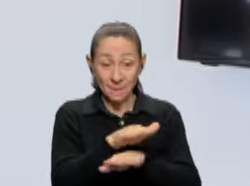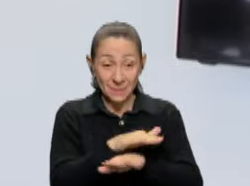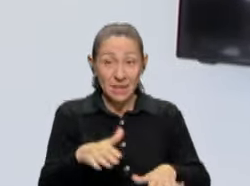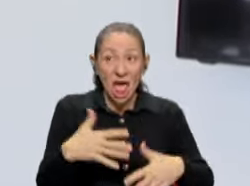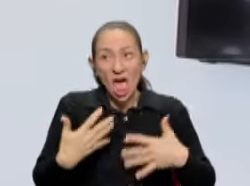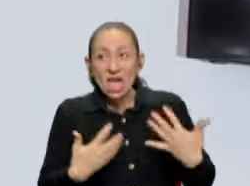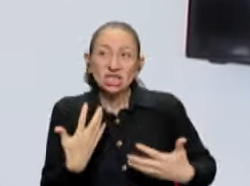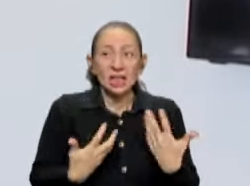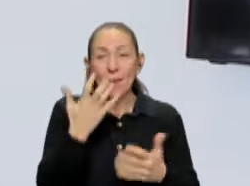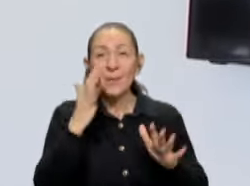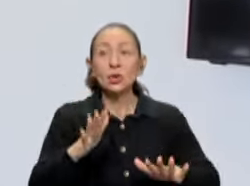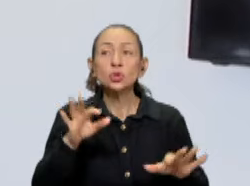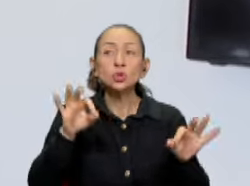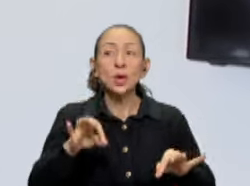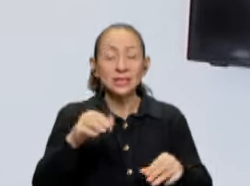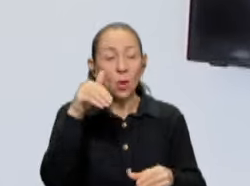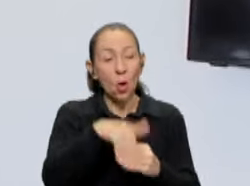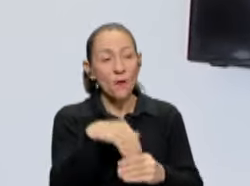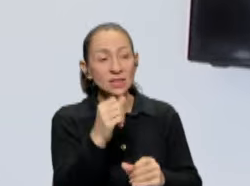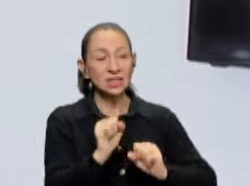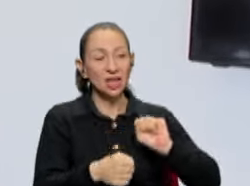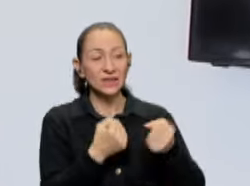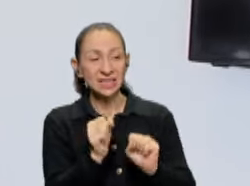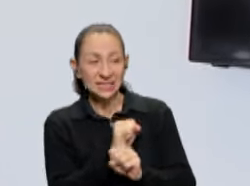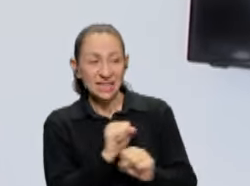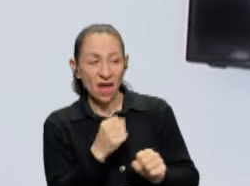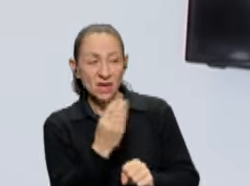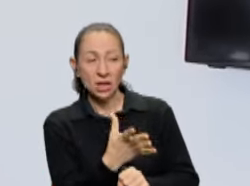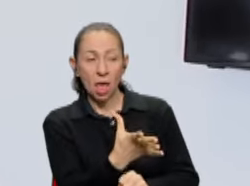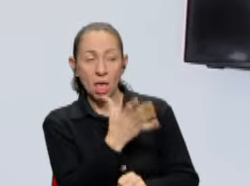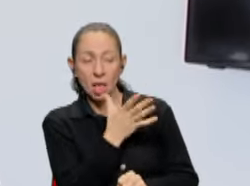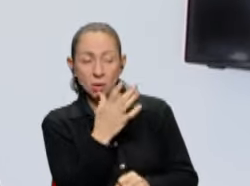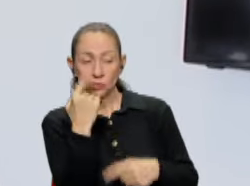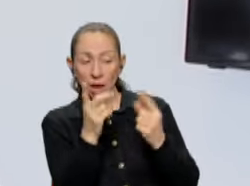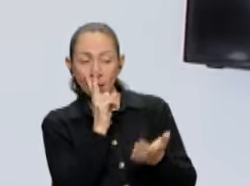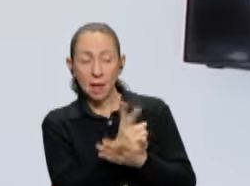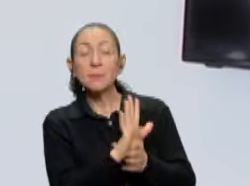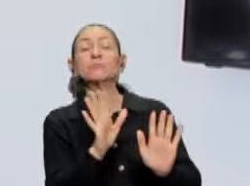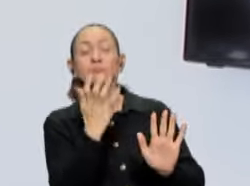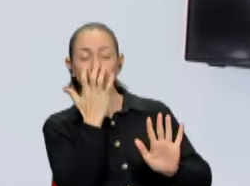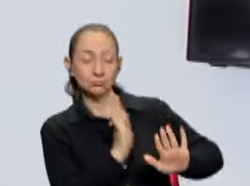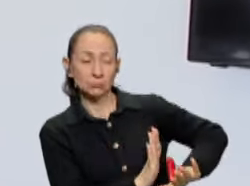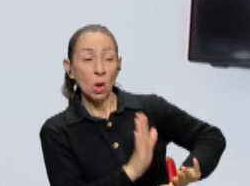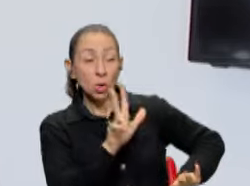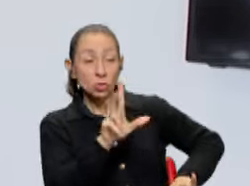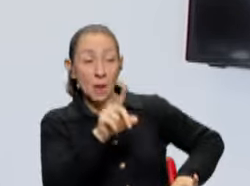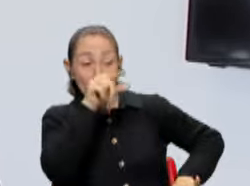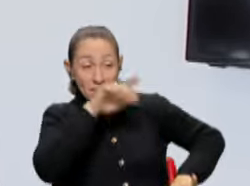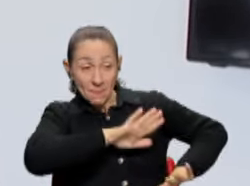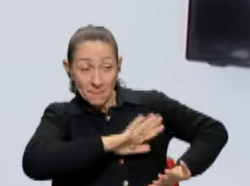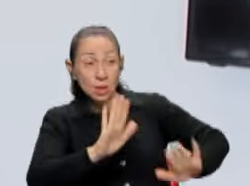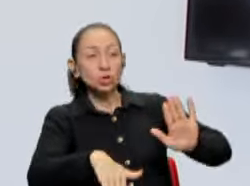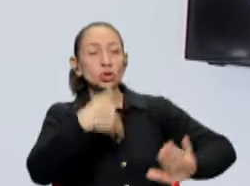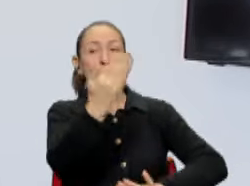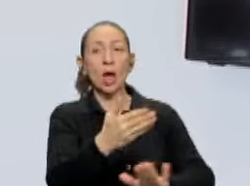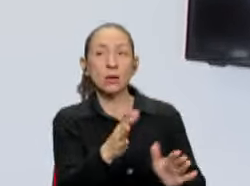heyecanla bekliyor şu anda seçmen davranışını etkileyeceğini düşündüğü kararların neredeyse tamamını 31 Mart sonra